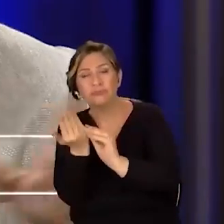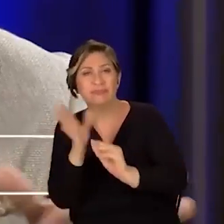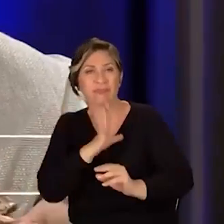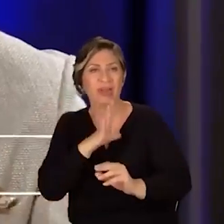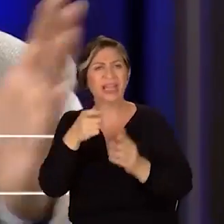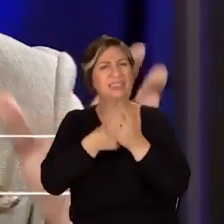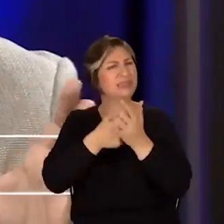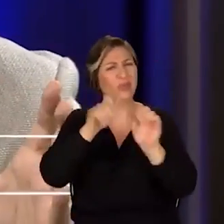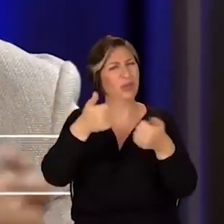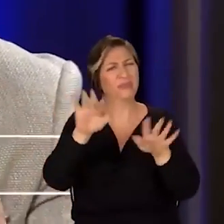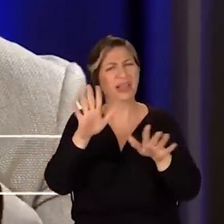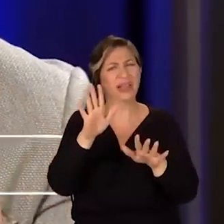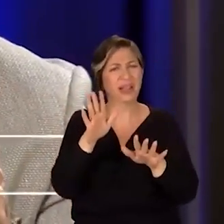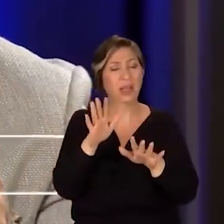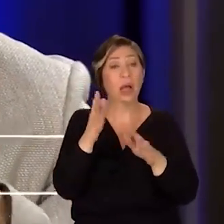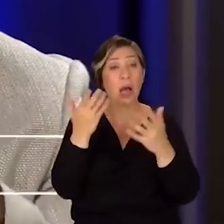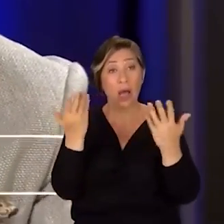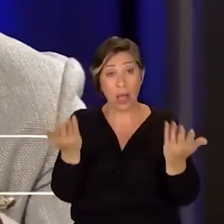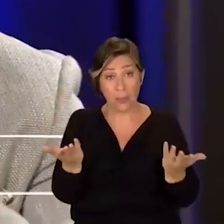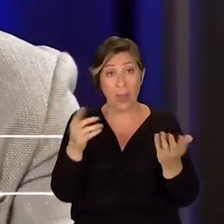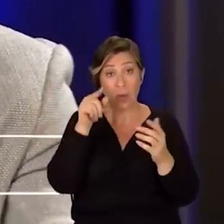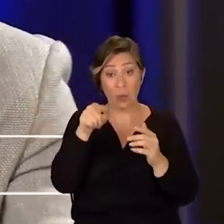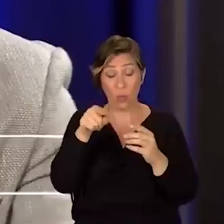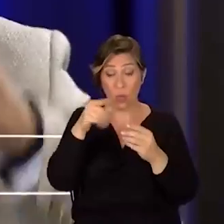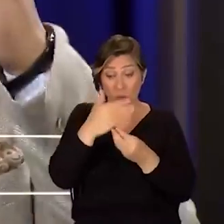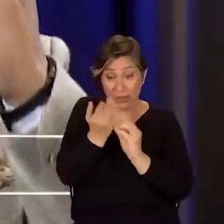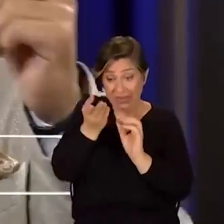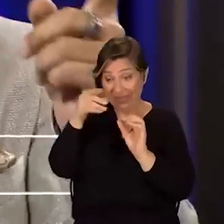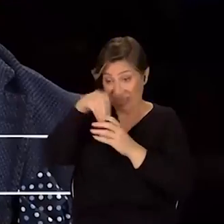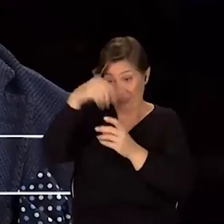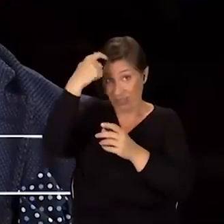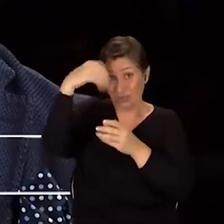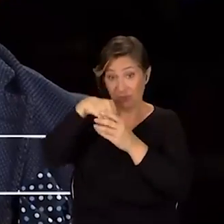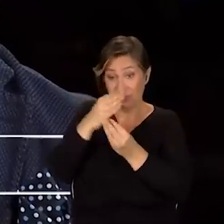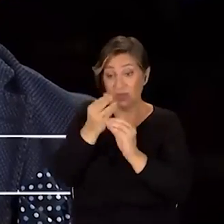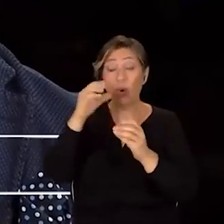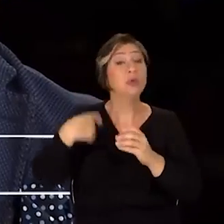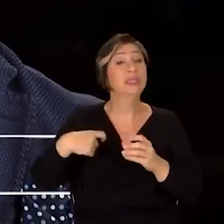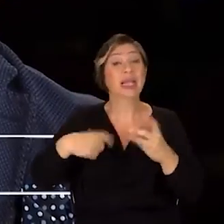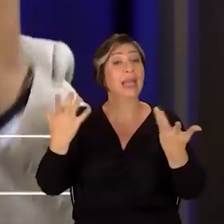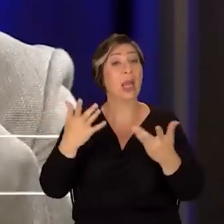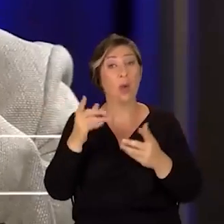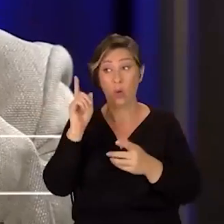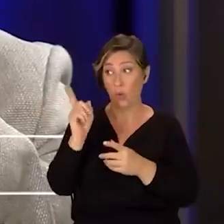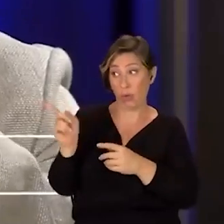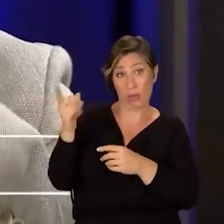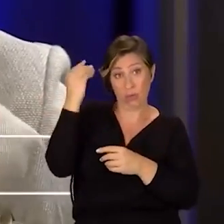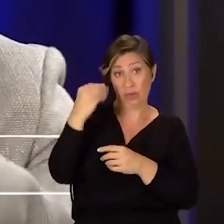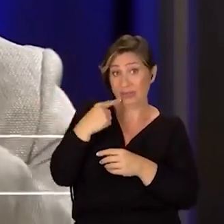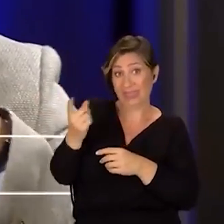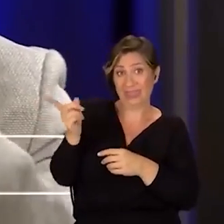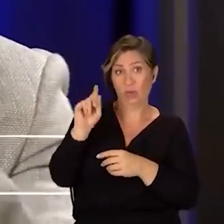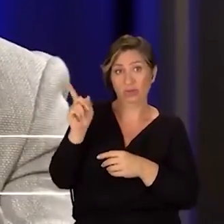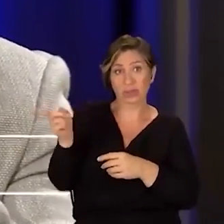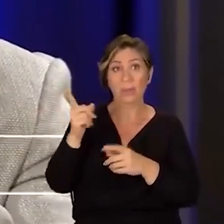hücre var. İsmi önemli değil, Latince. Ama bu hücrelerin özelliği beynin içerisinde hocanın söylediği bu lenf damarı yoktur ama